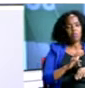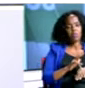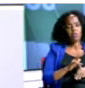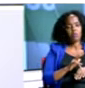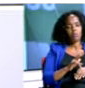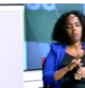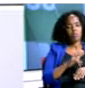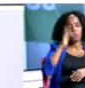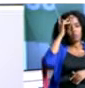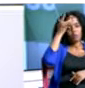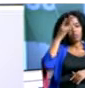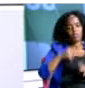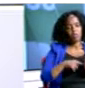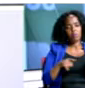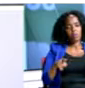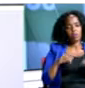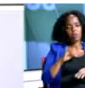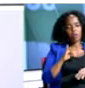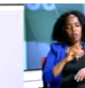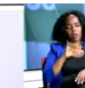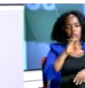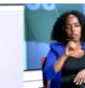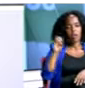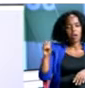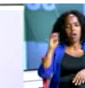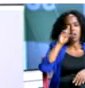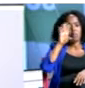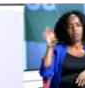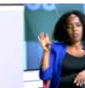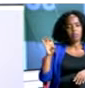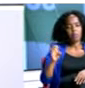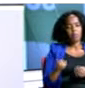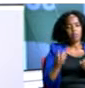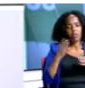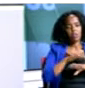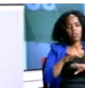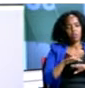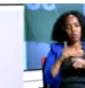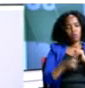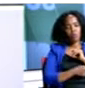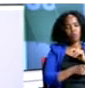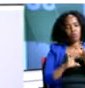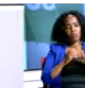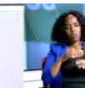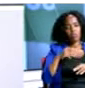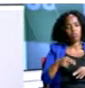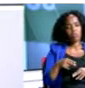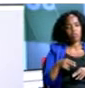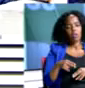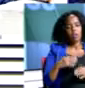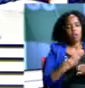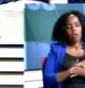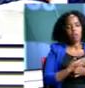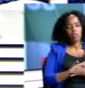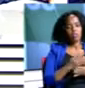fakihnya rukukanan saat lemani. Harkat ibakaisa mikar tenggamat me koran non jirati hujuru. Haras